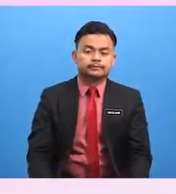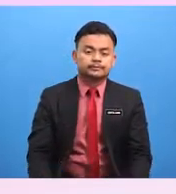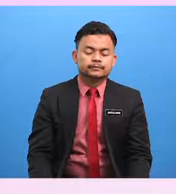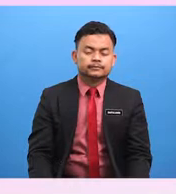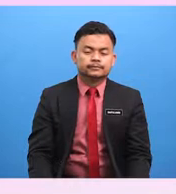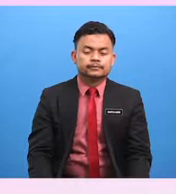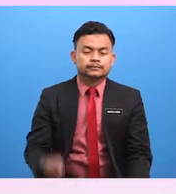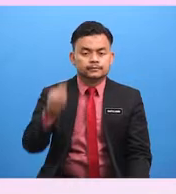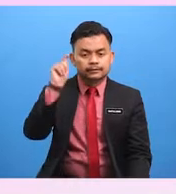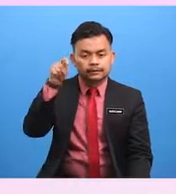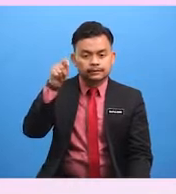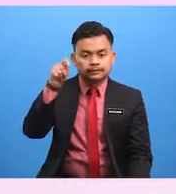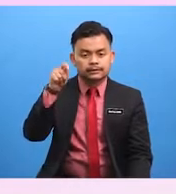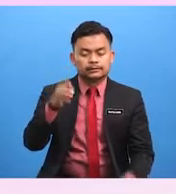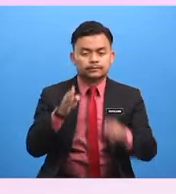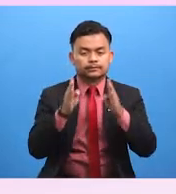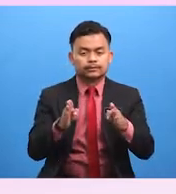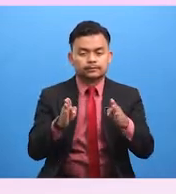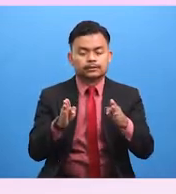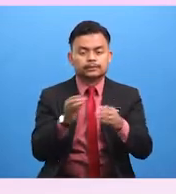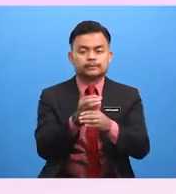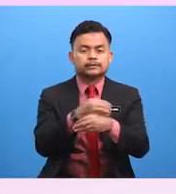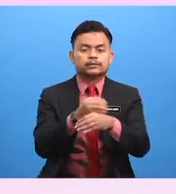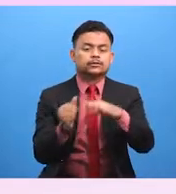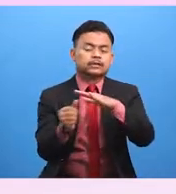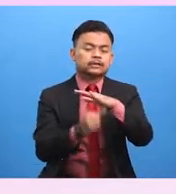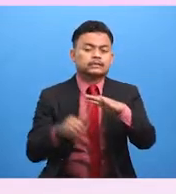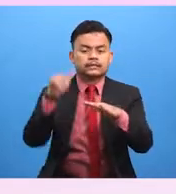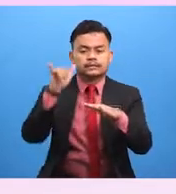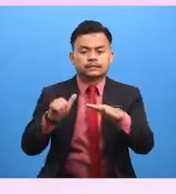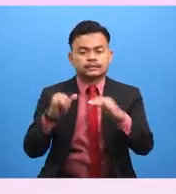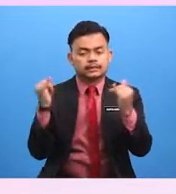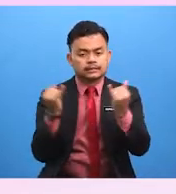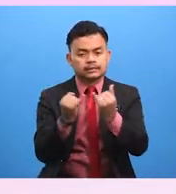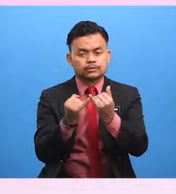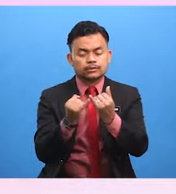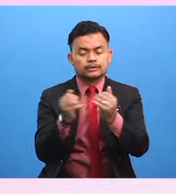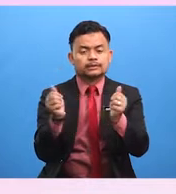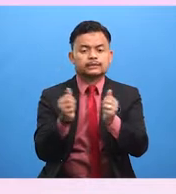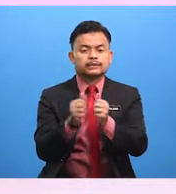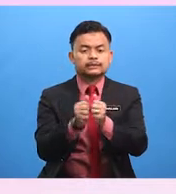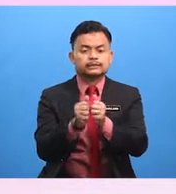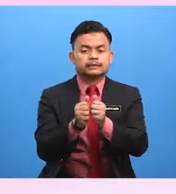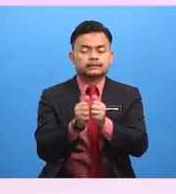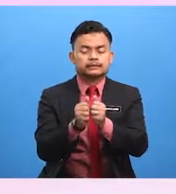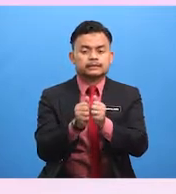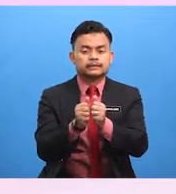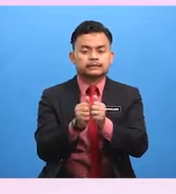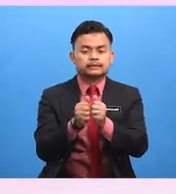Tandakan pada bongkah bentuk asas yang sesuai dengan situasi yang dipaparkan.